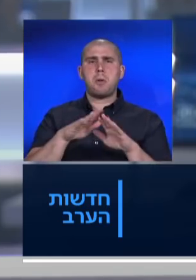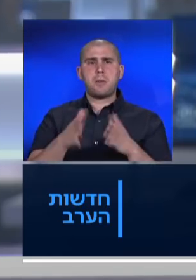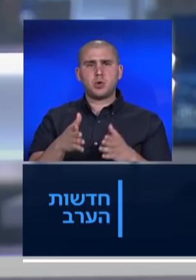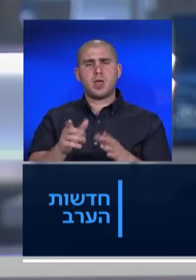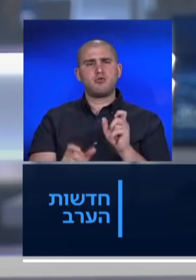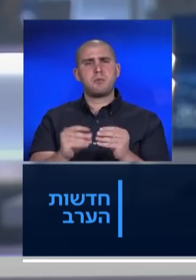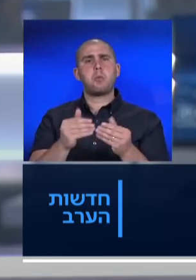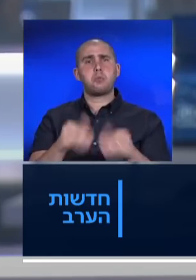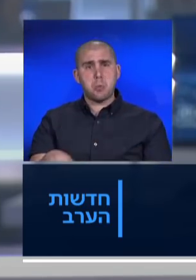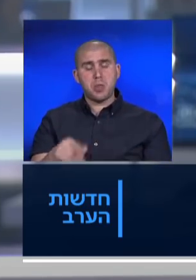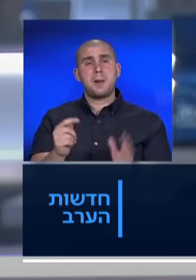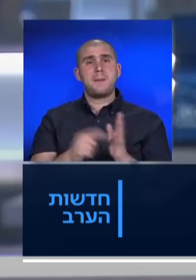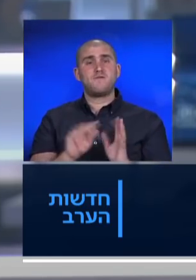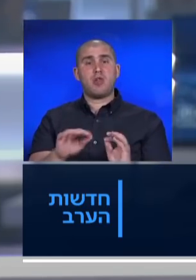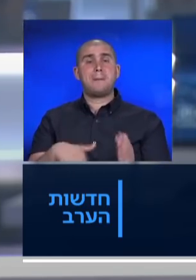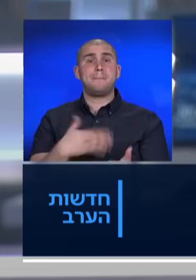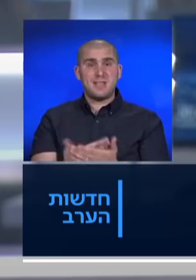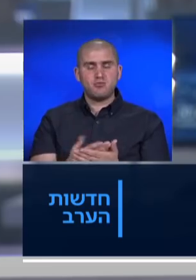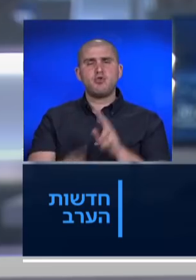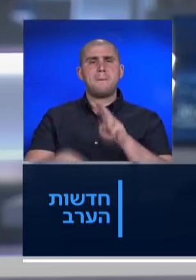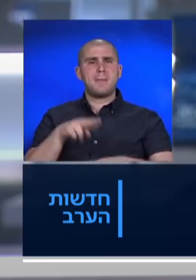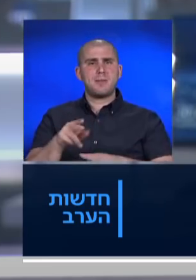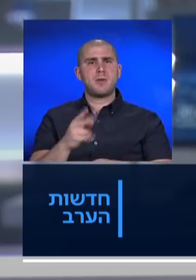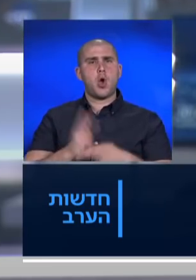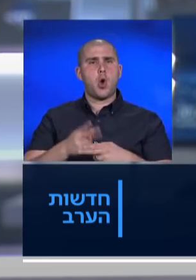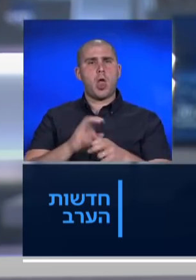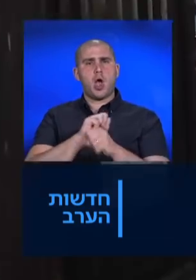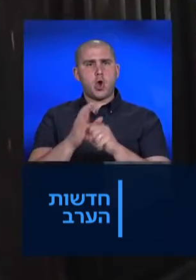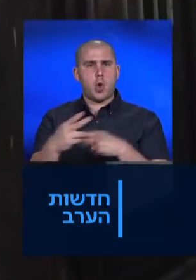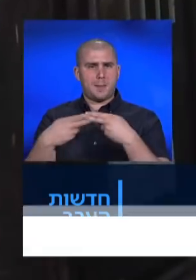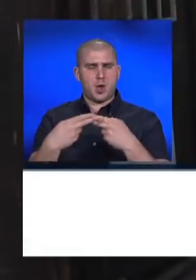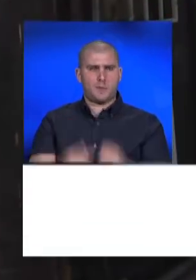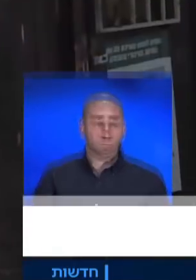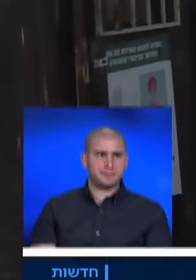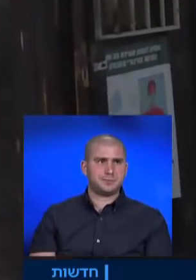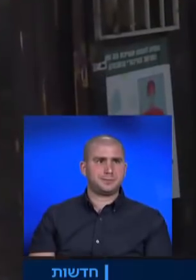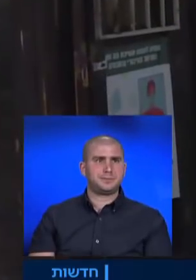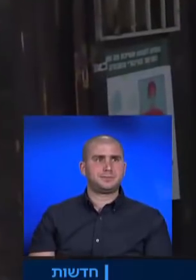בשל המתנדבים שמטפלים בחולי קורונה מקרוב.